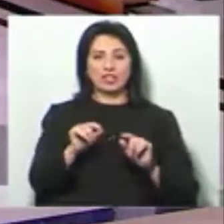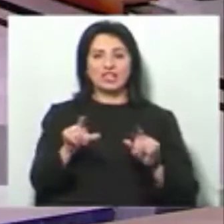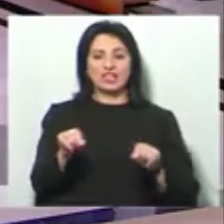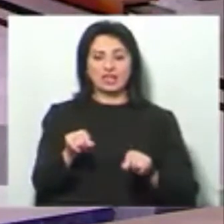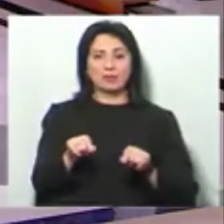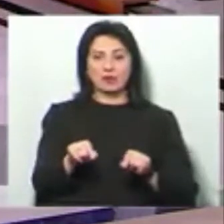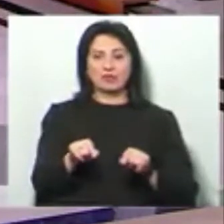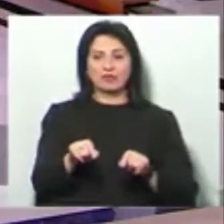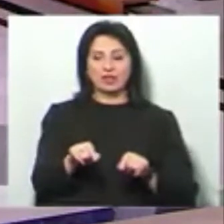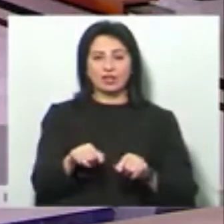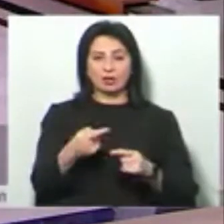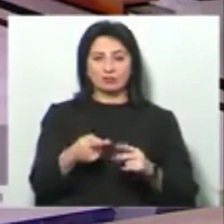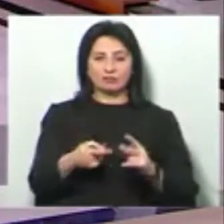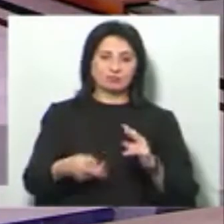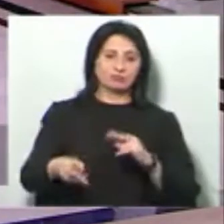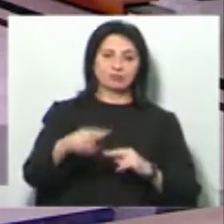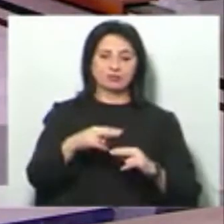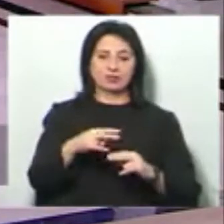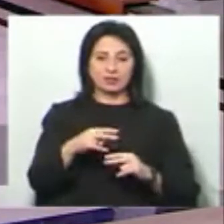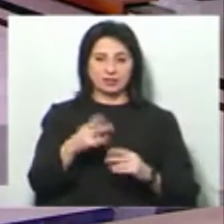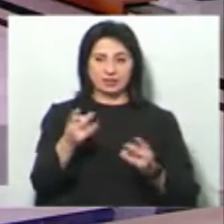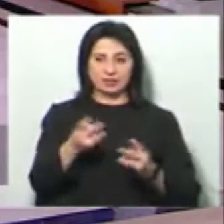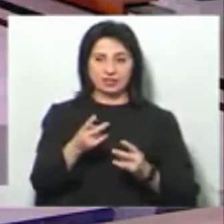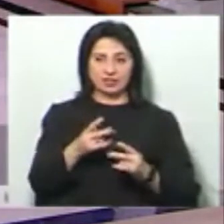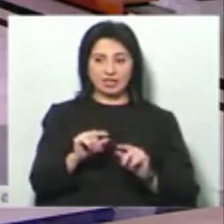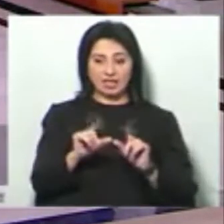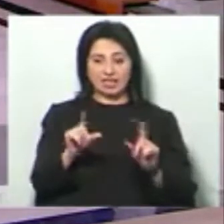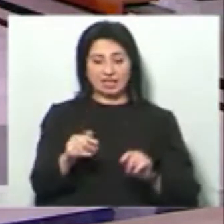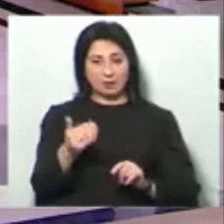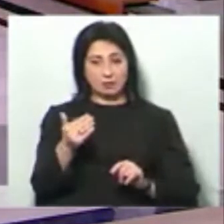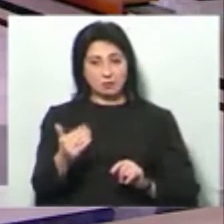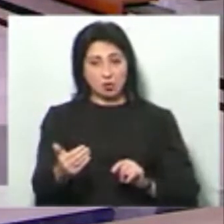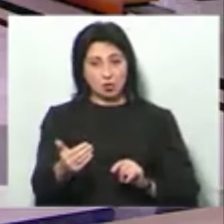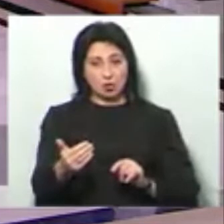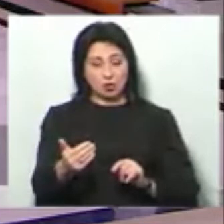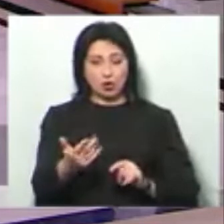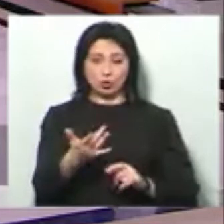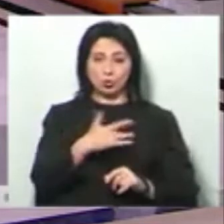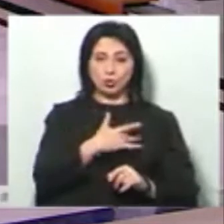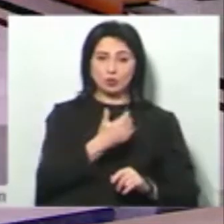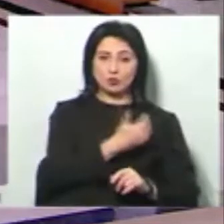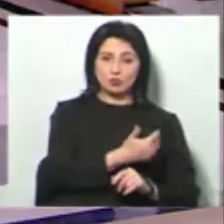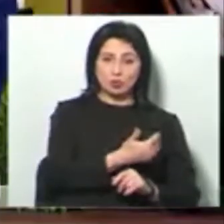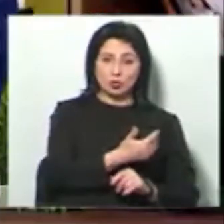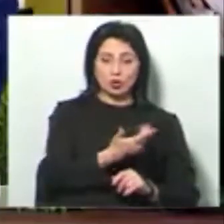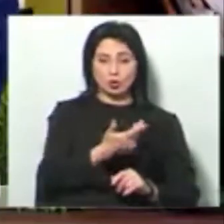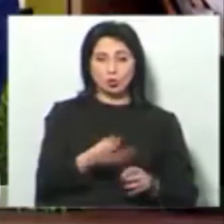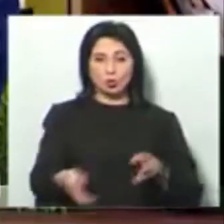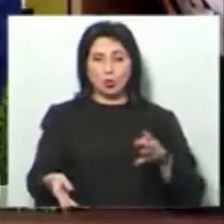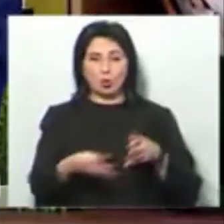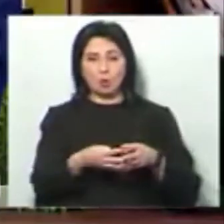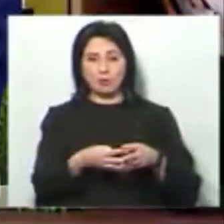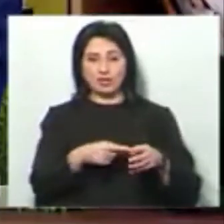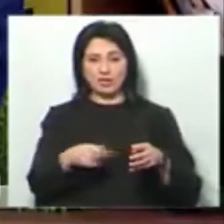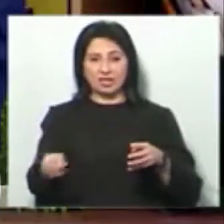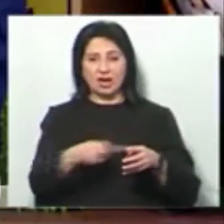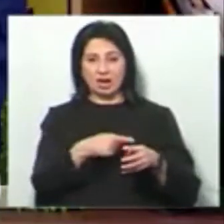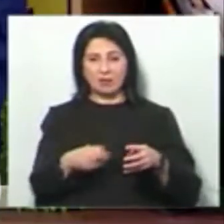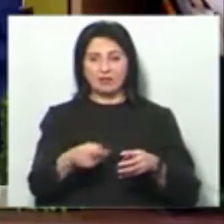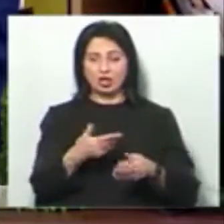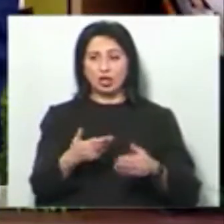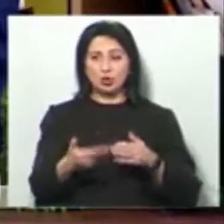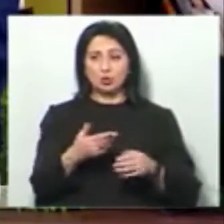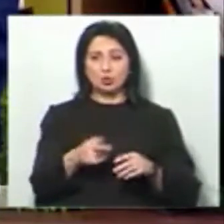შემთხვევაში დიფერენცირებაც საჭირო არის ხოლმე. Არის ეს თირკმის ქრონიკული უკმარისობის გამო, გულის უკმარისობის გამო, თუ კომბინირებულია ორივე. Იმიტომ თუ კი